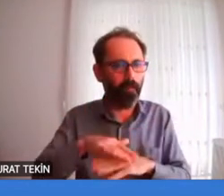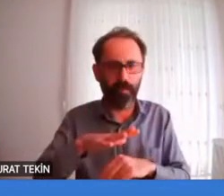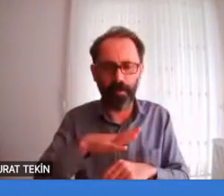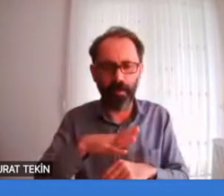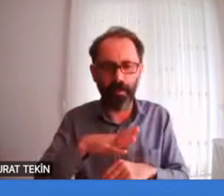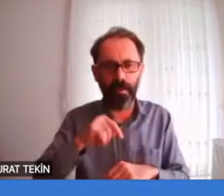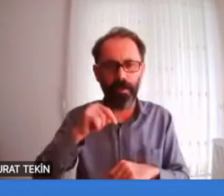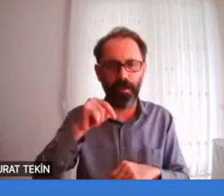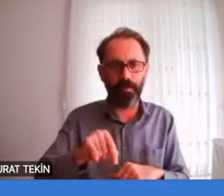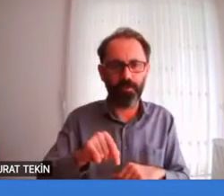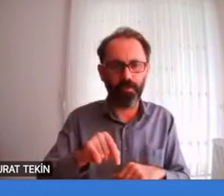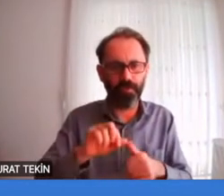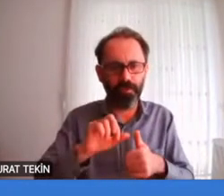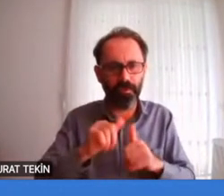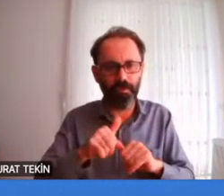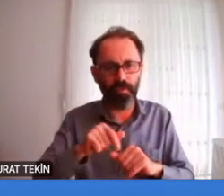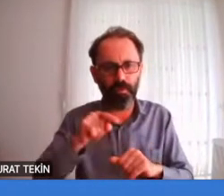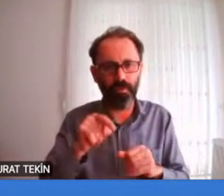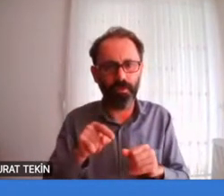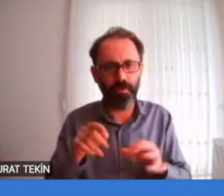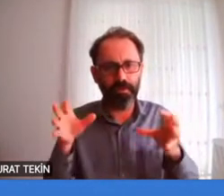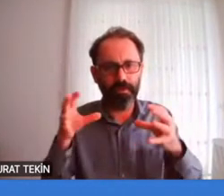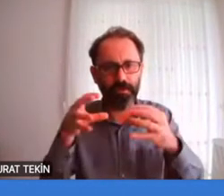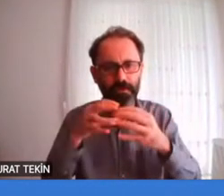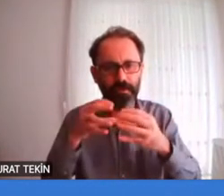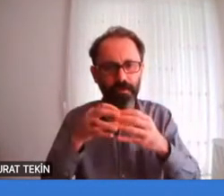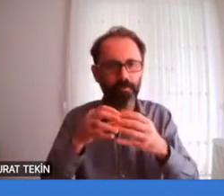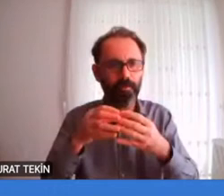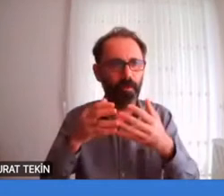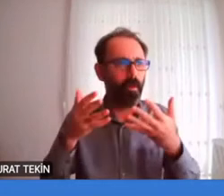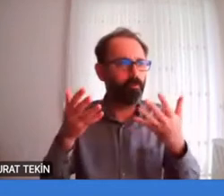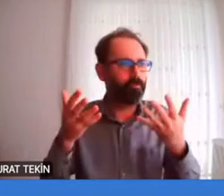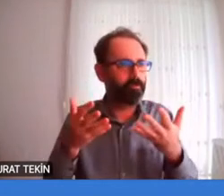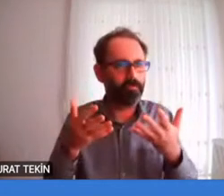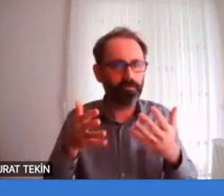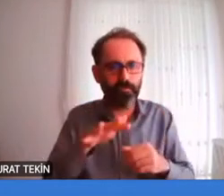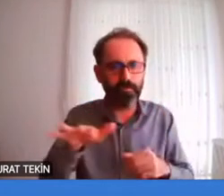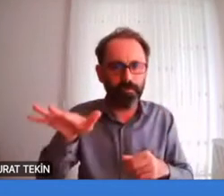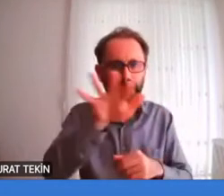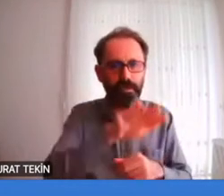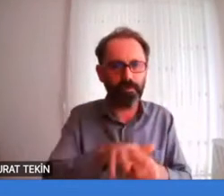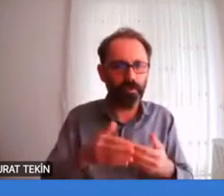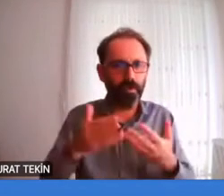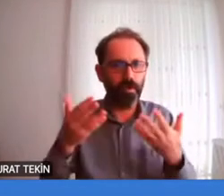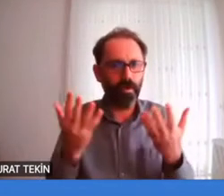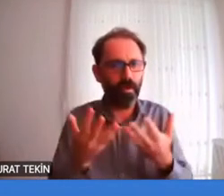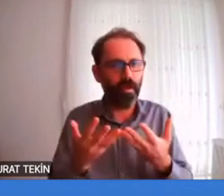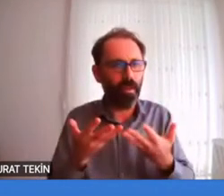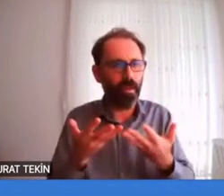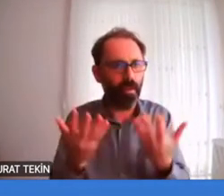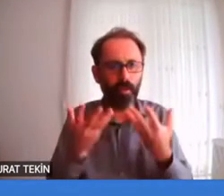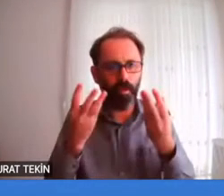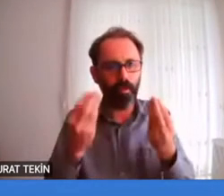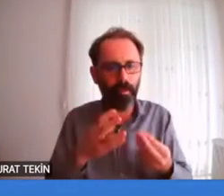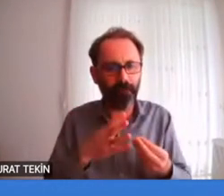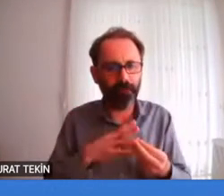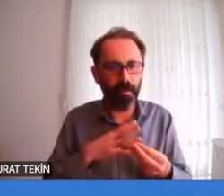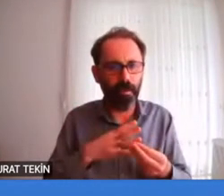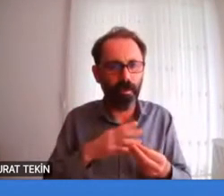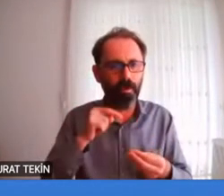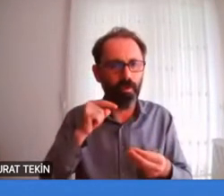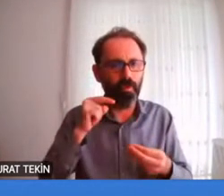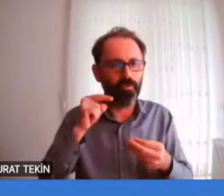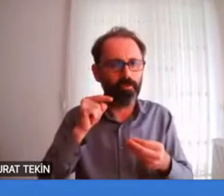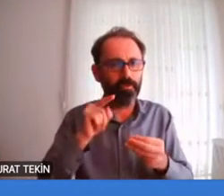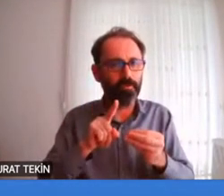siz biraz hani bu takım çevrede olan bitenlerden bahsettiniz. Ben spesifik olarak merak ediyorum, neler yaşıyorsunuz,